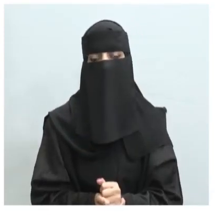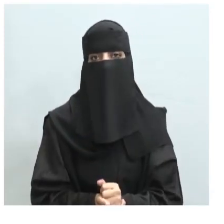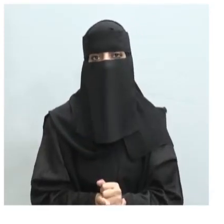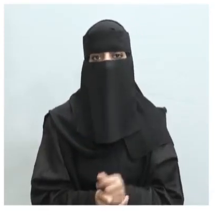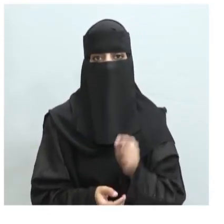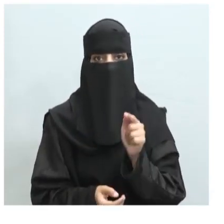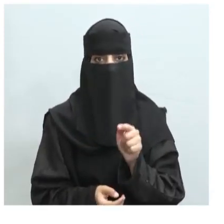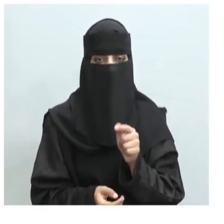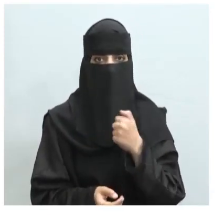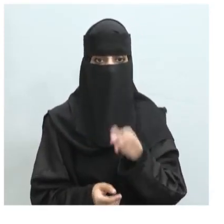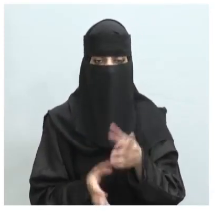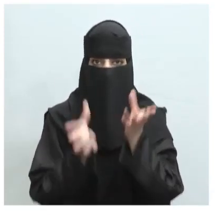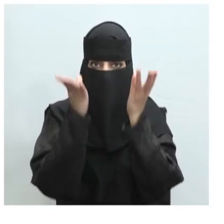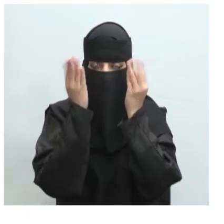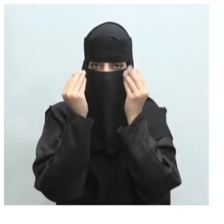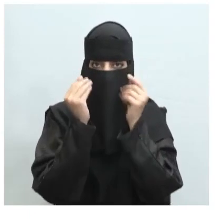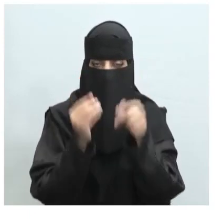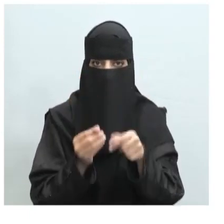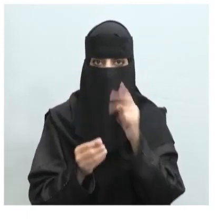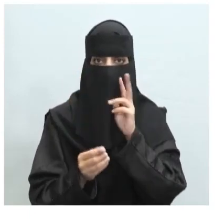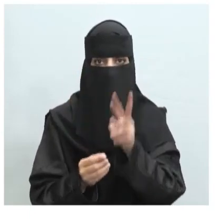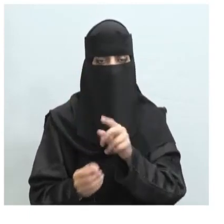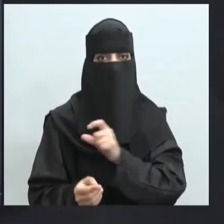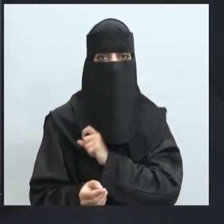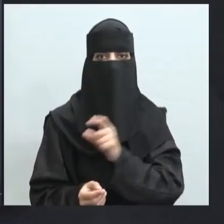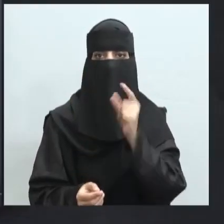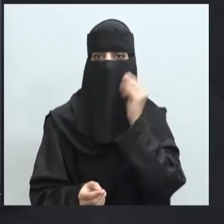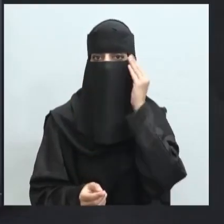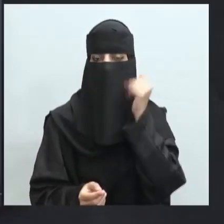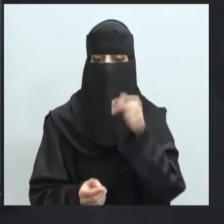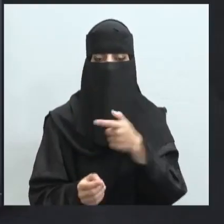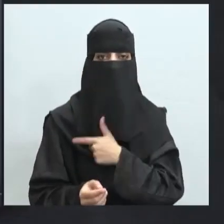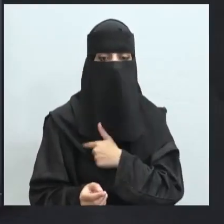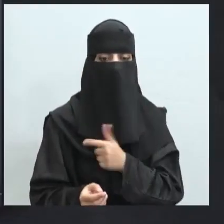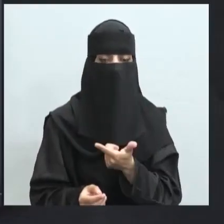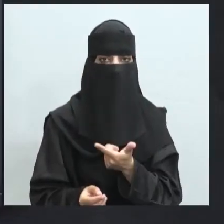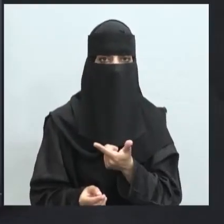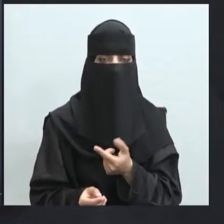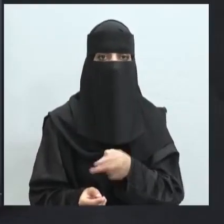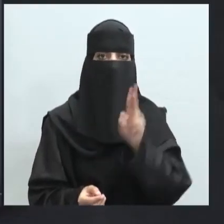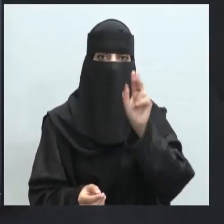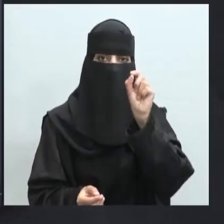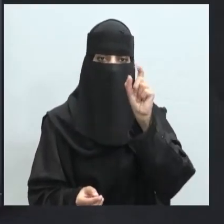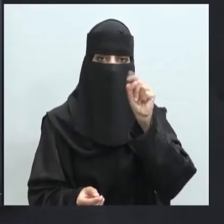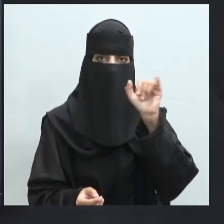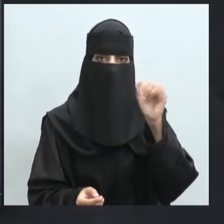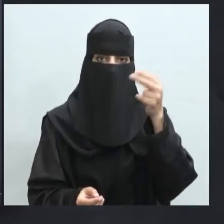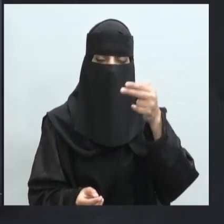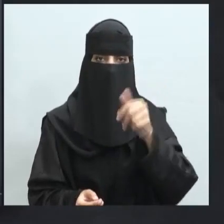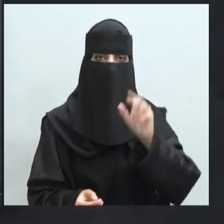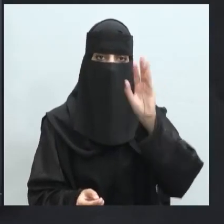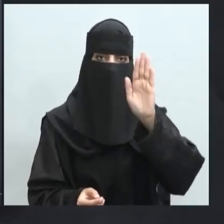هذا ما سوف نتعرف عليه عزيزي الطالب وعزيزي الطالبه فيما نسميه بالتفريغ الكهربائي